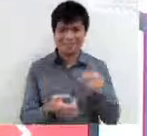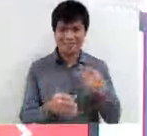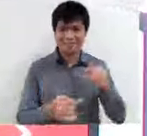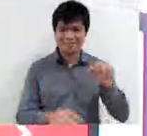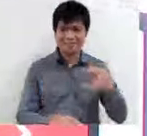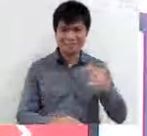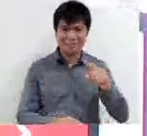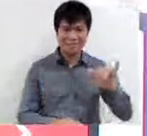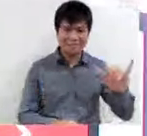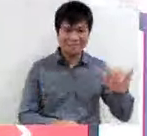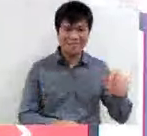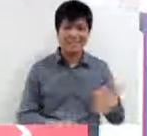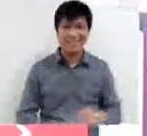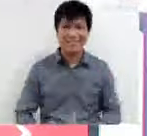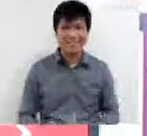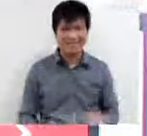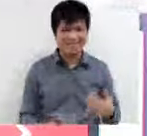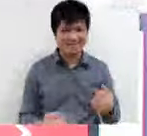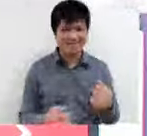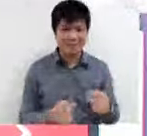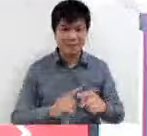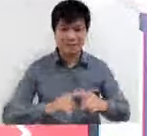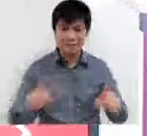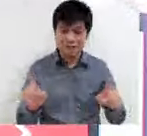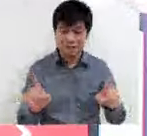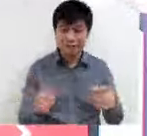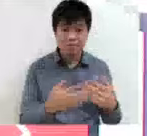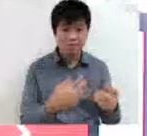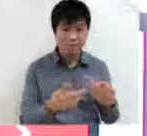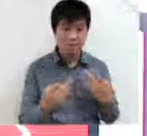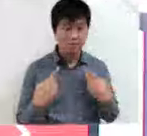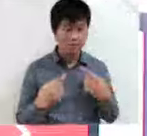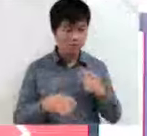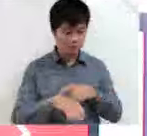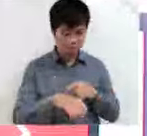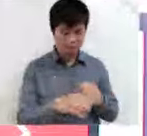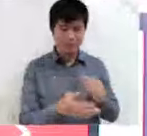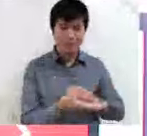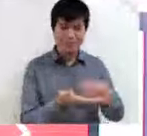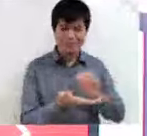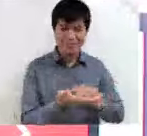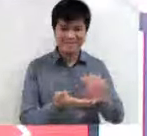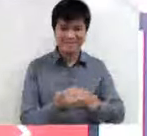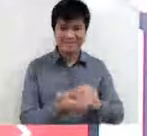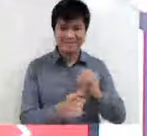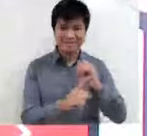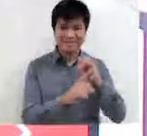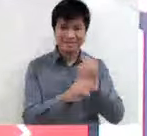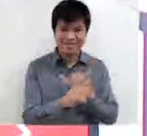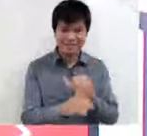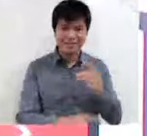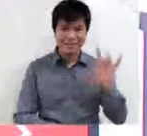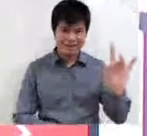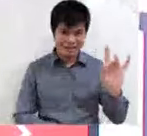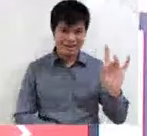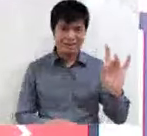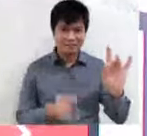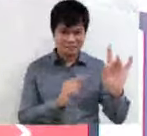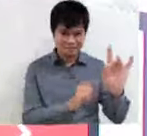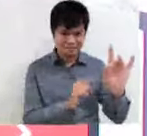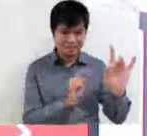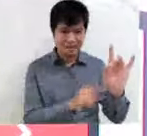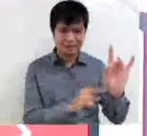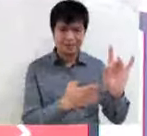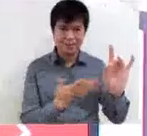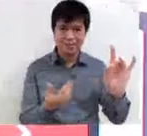Jiggy. Pero di bale, meron pa siyang panahon para mag-practice. Okay. Na January 8, abay, mas strong na